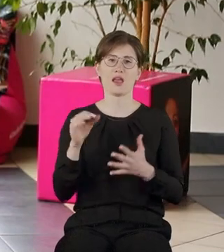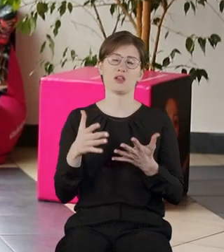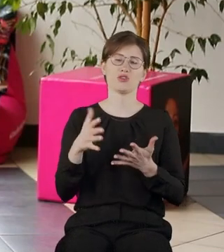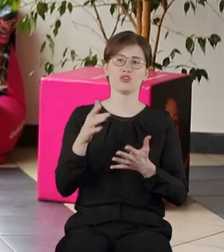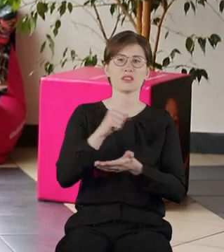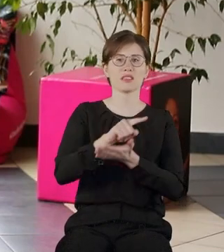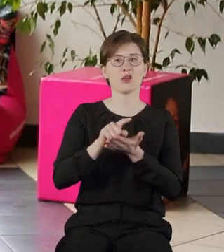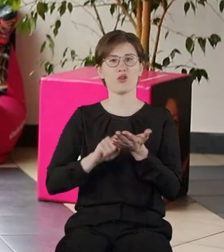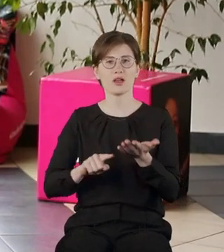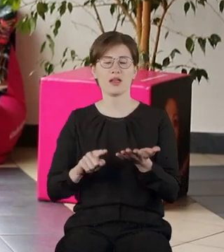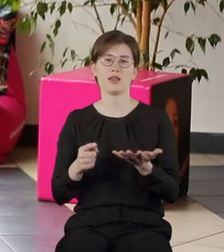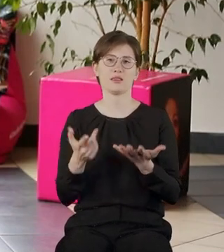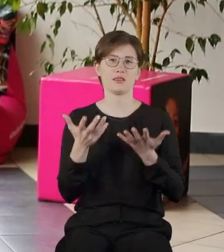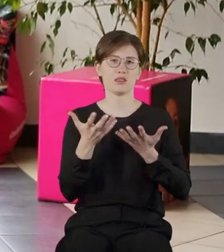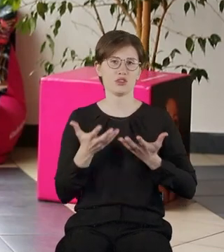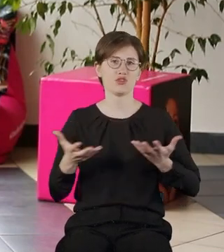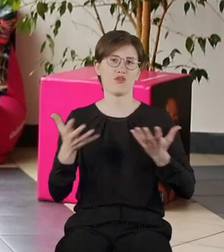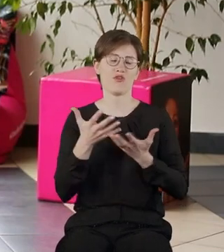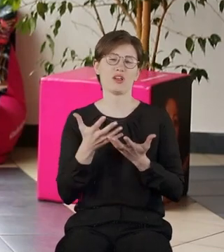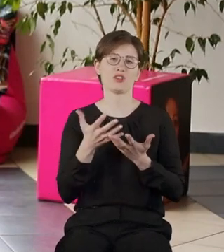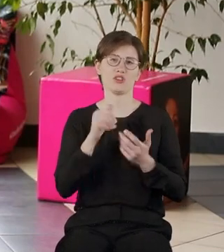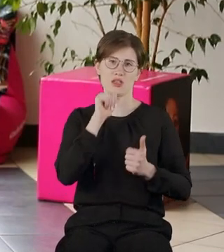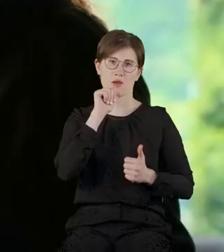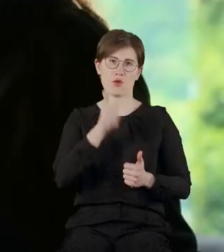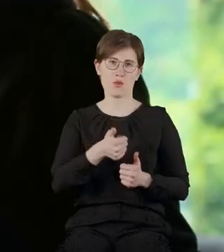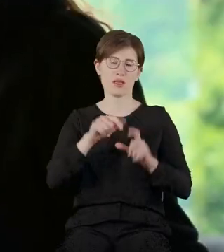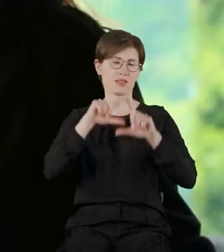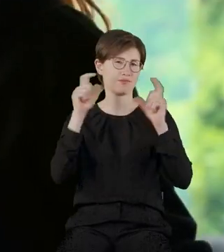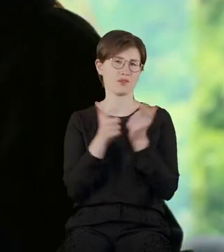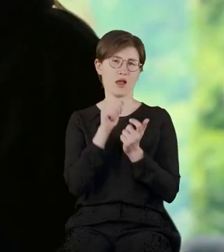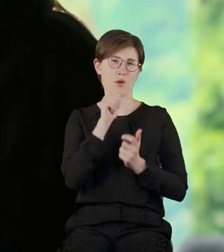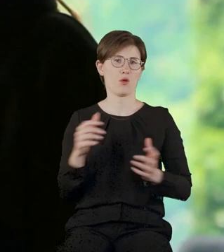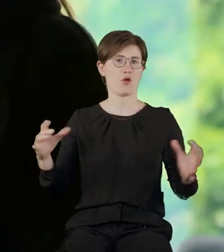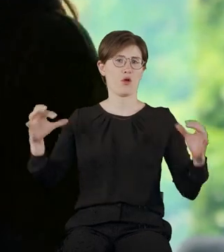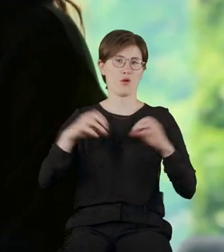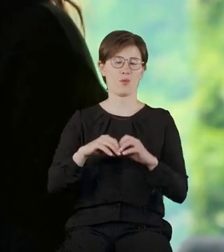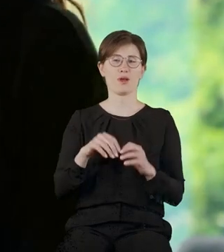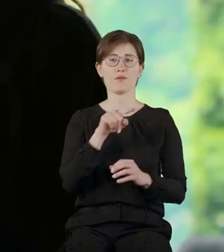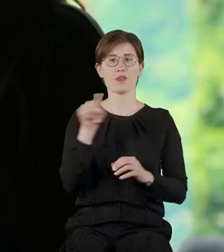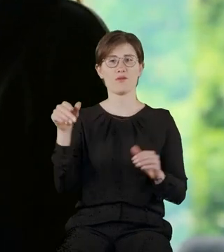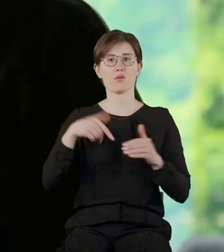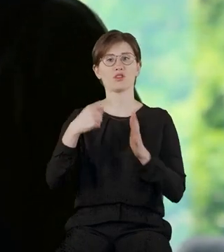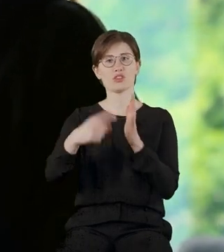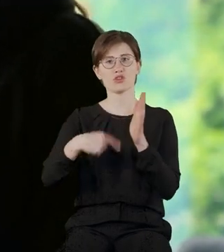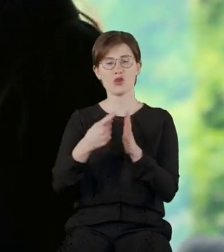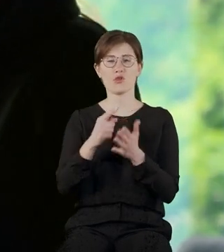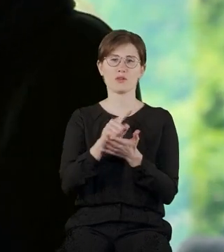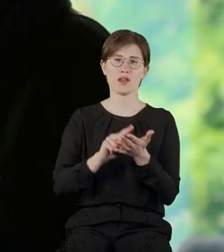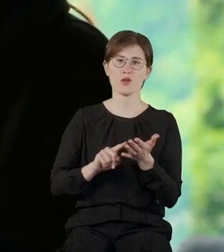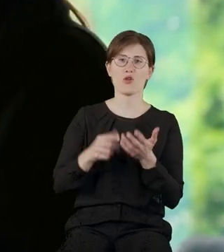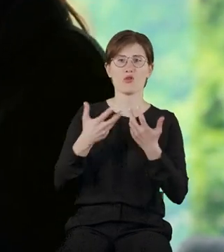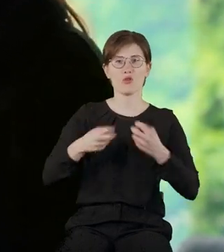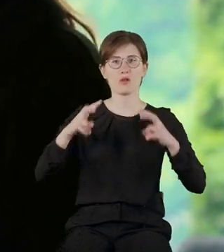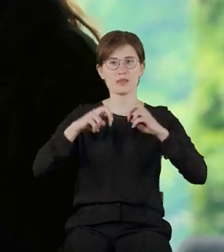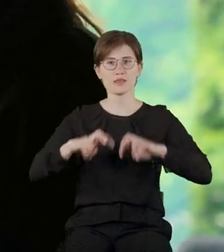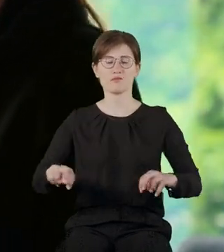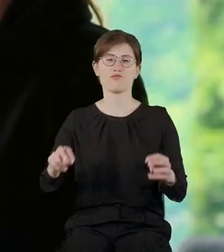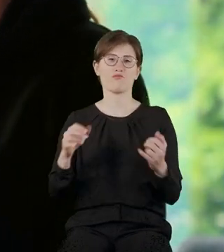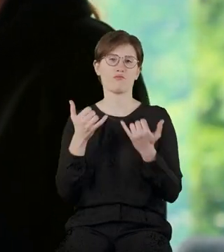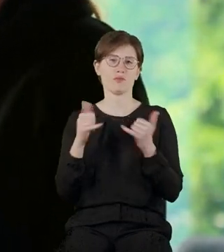Geographers and Students, która zrzesza geografów z całej Europy. Możecie dołączyć do koła naukowego geografów, geologów,